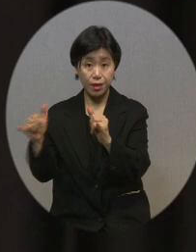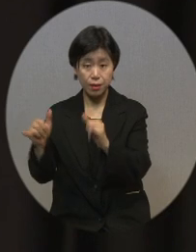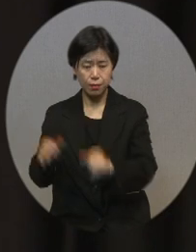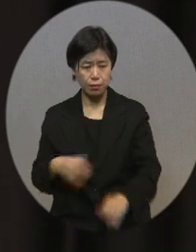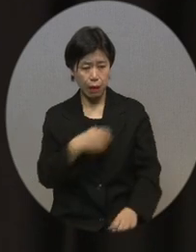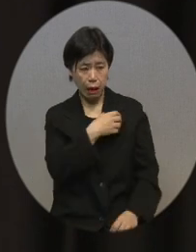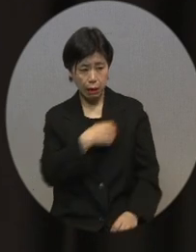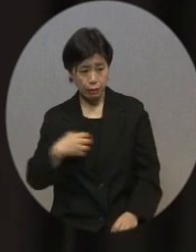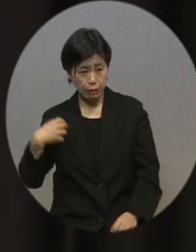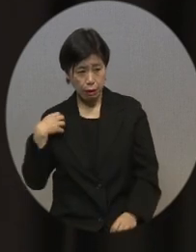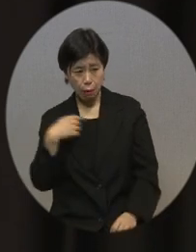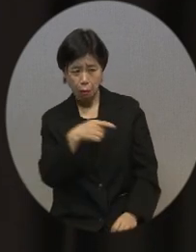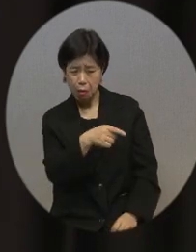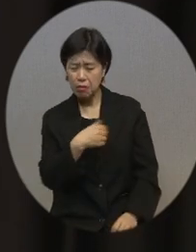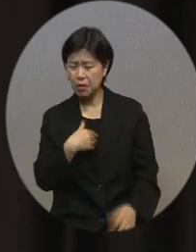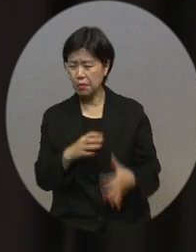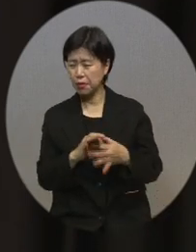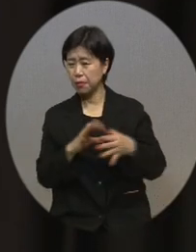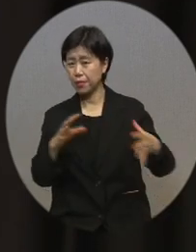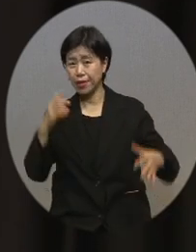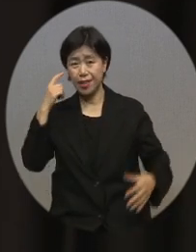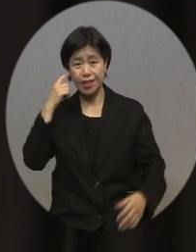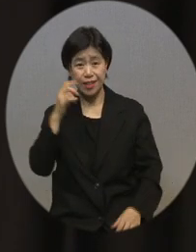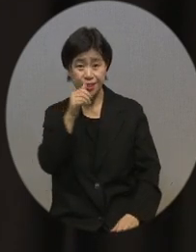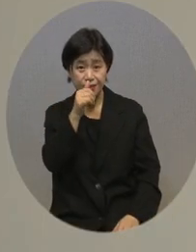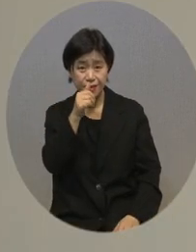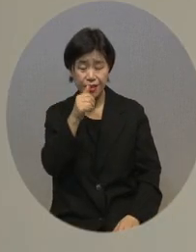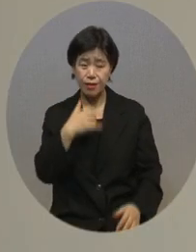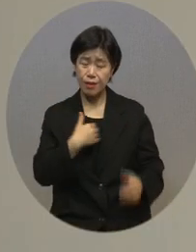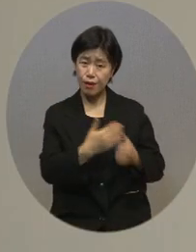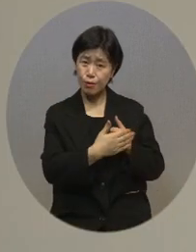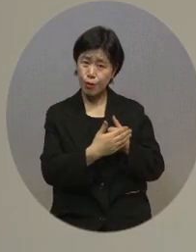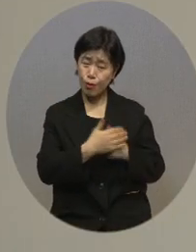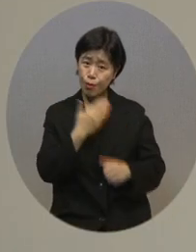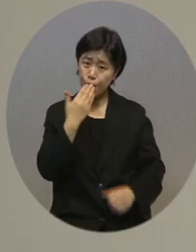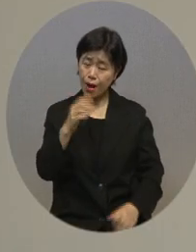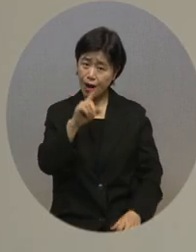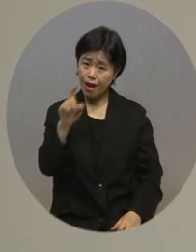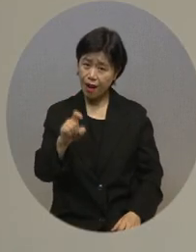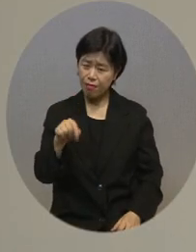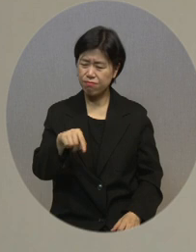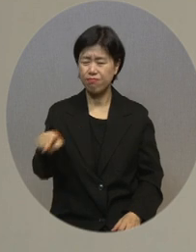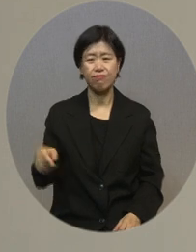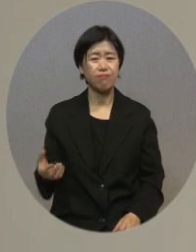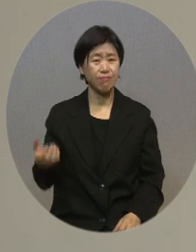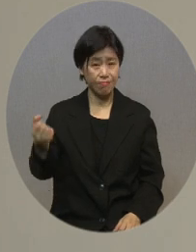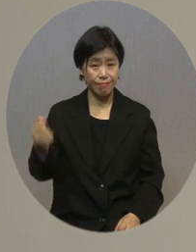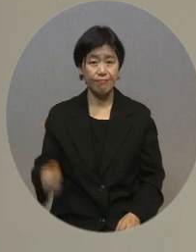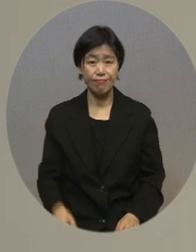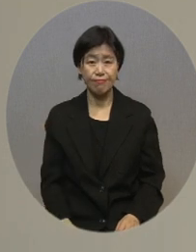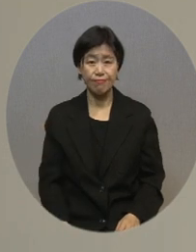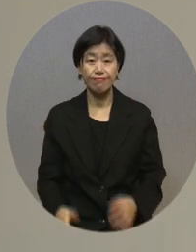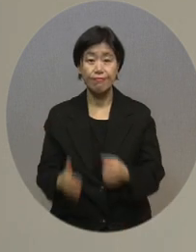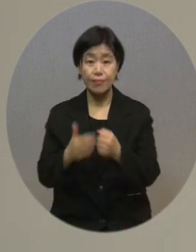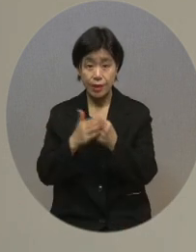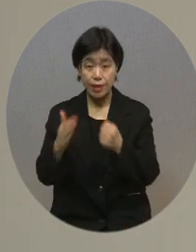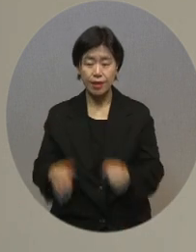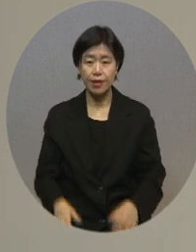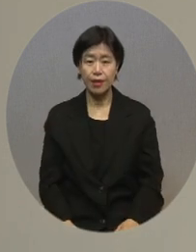그렇게 생각이 되고 나한테 도움이 될까 하는 생각을 그렇게 가지시거든요. 그래서